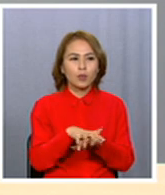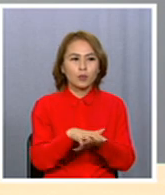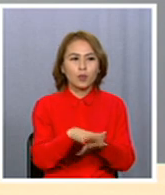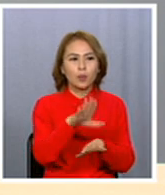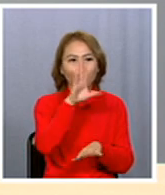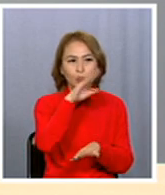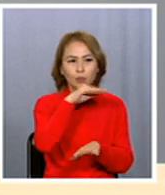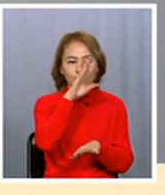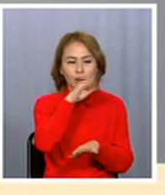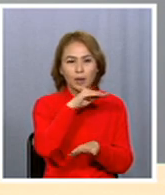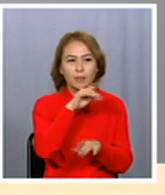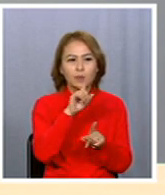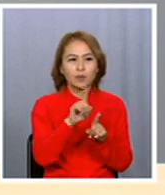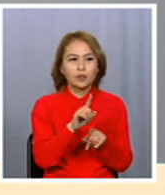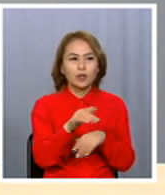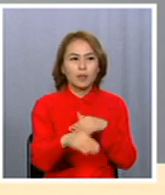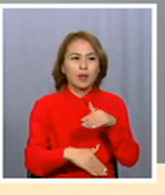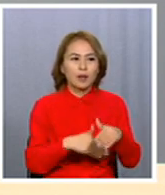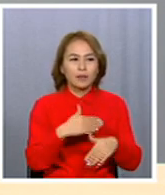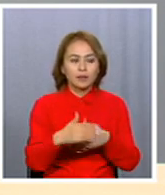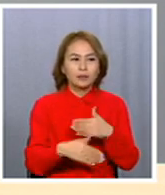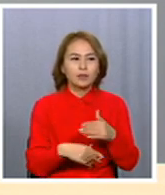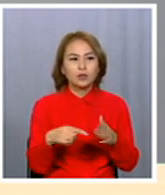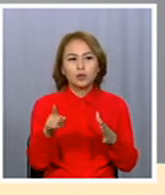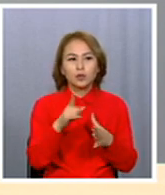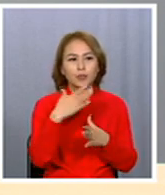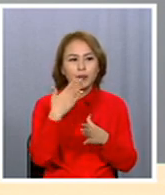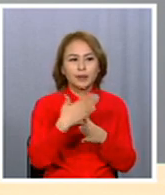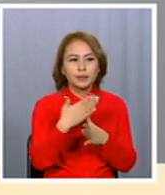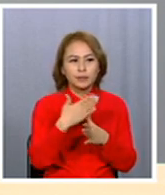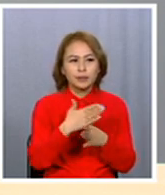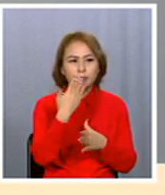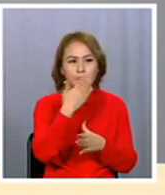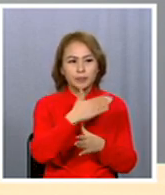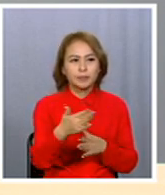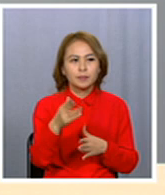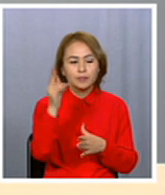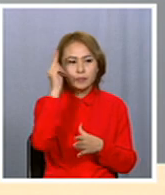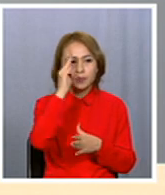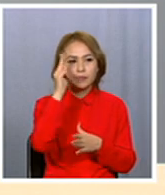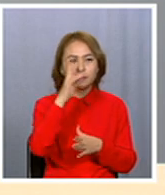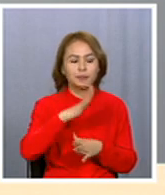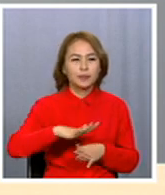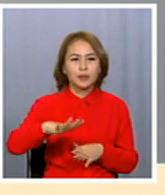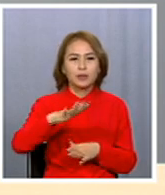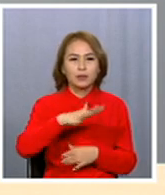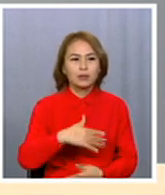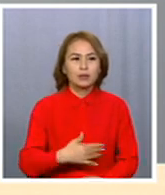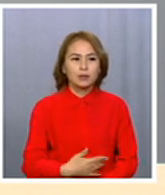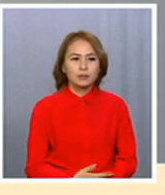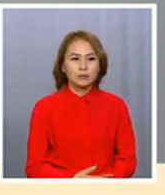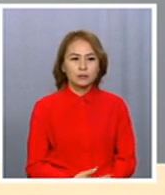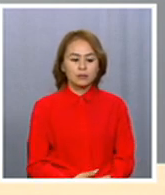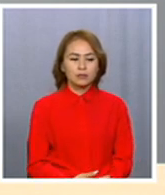утка плавает. Молодцы! Что помогает им приспособиться к среде обитания?